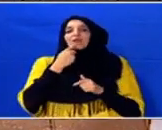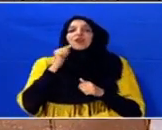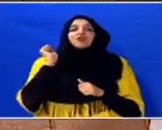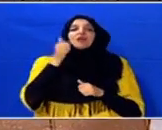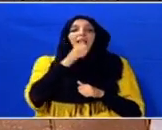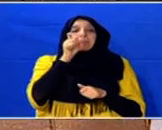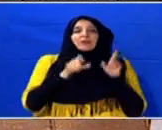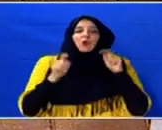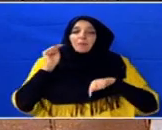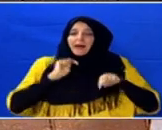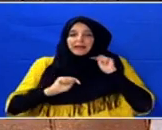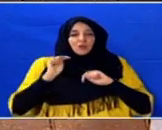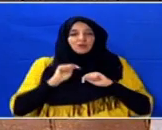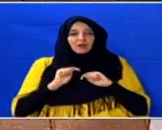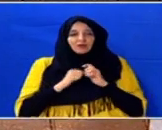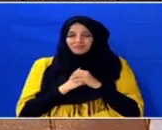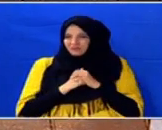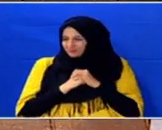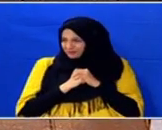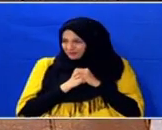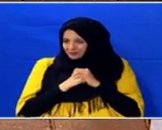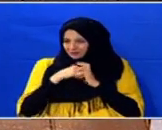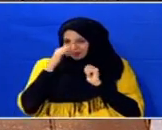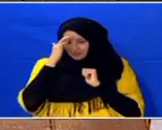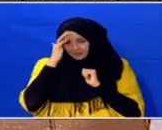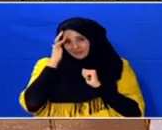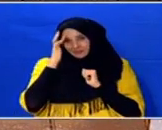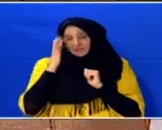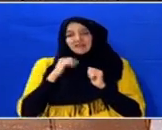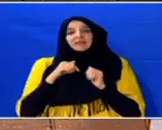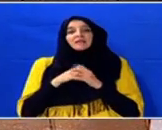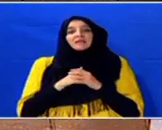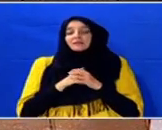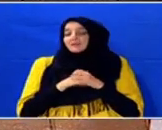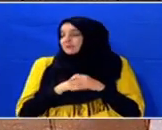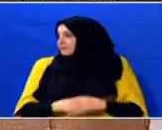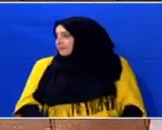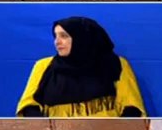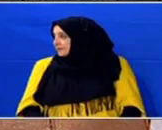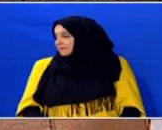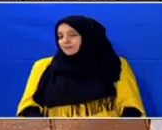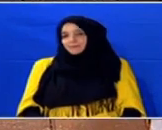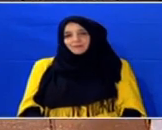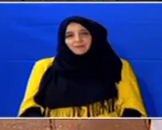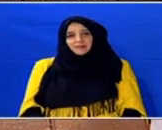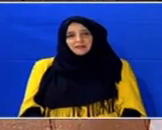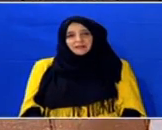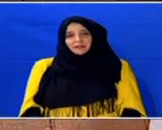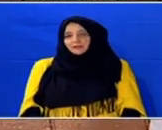الواجبات والالتزامات والتكاليف والديون